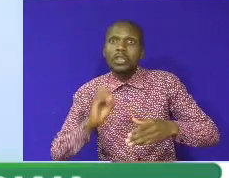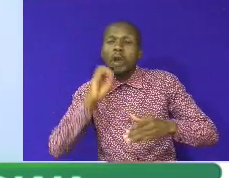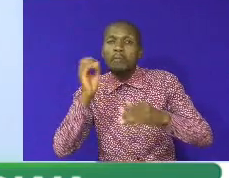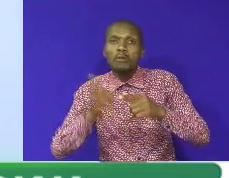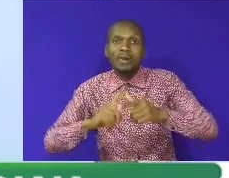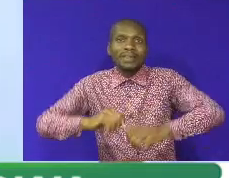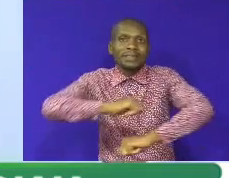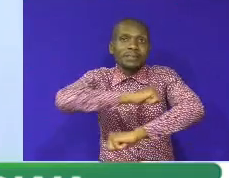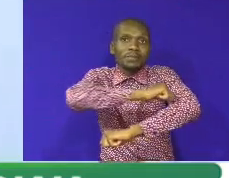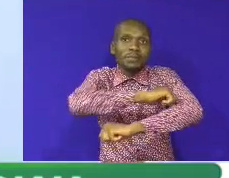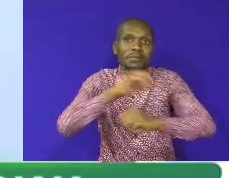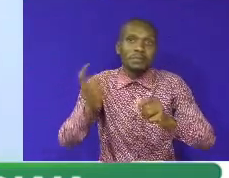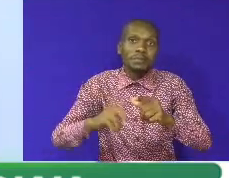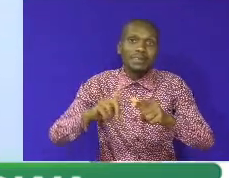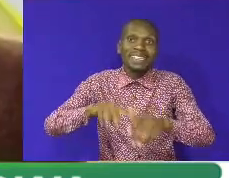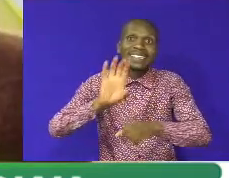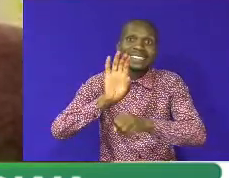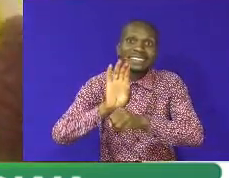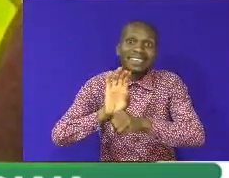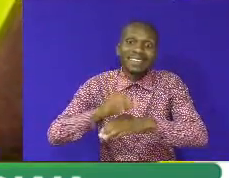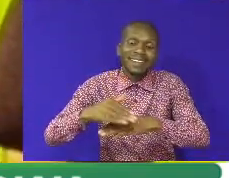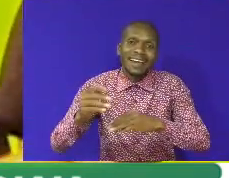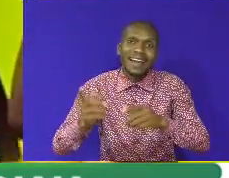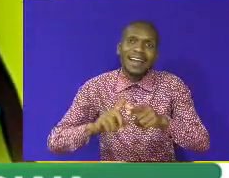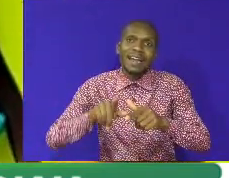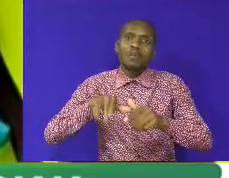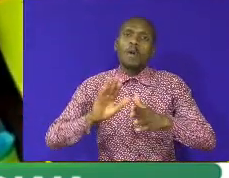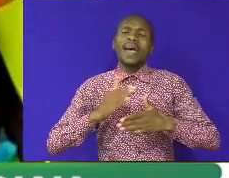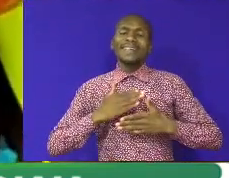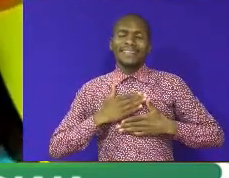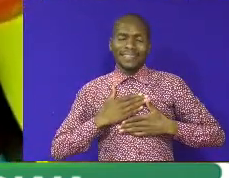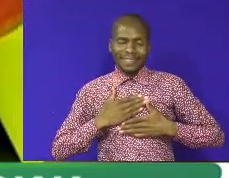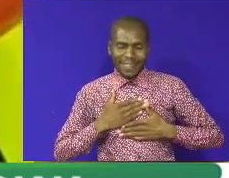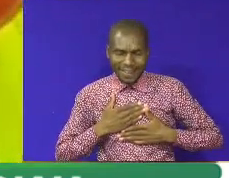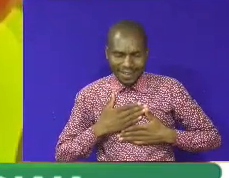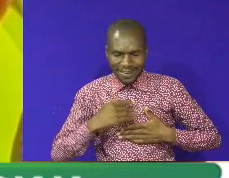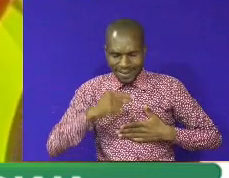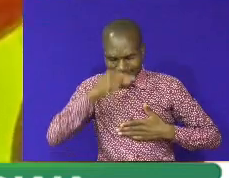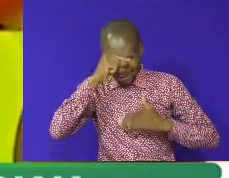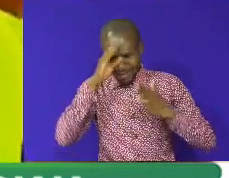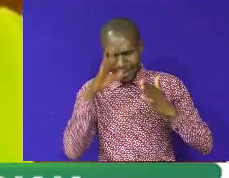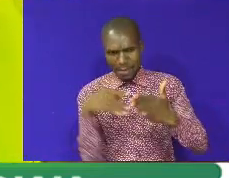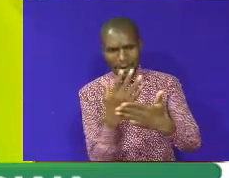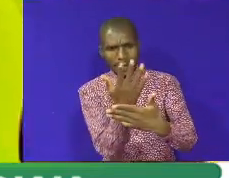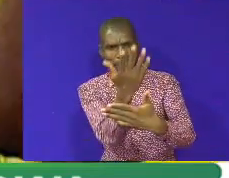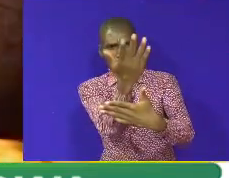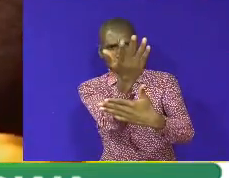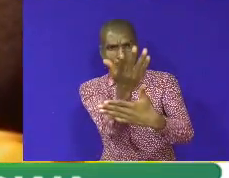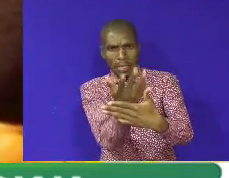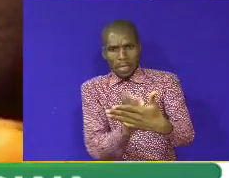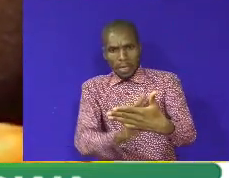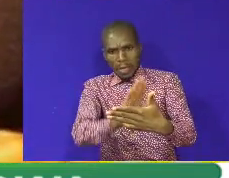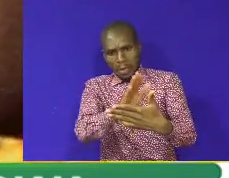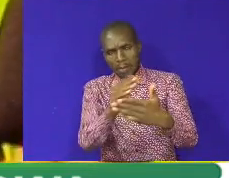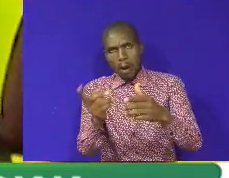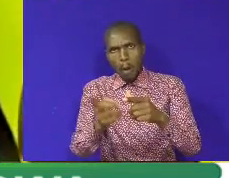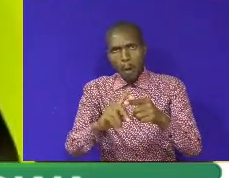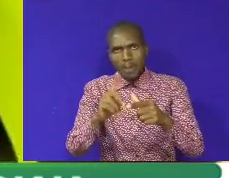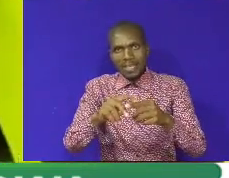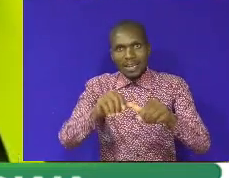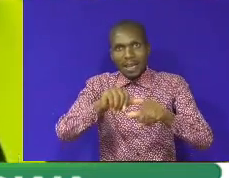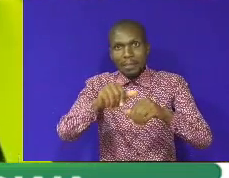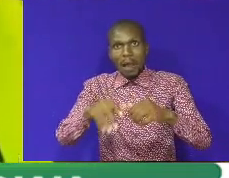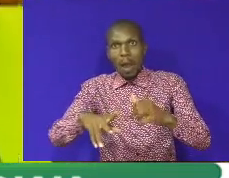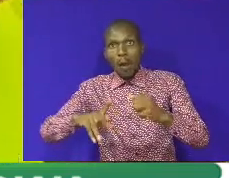cheta nene nseme yo. Your Excellency, this proposal entails a coverage of